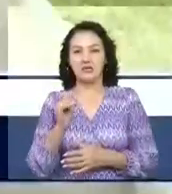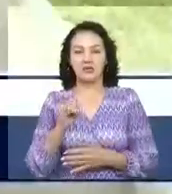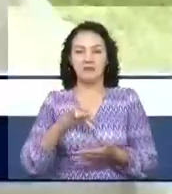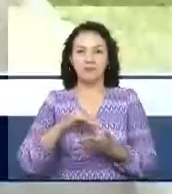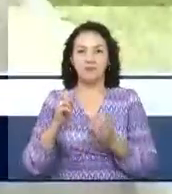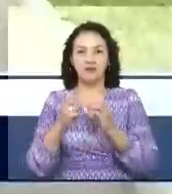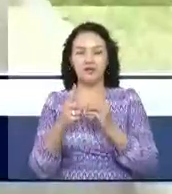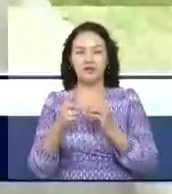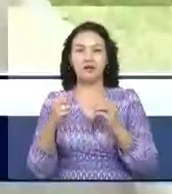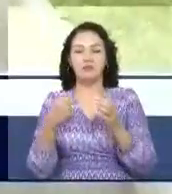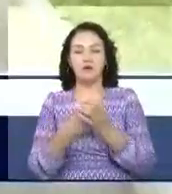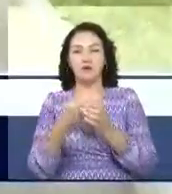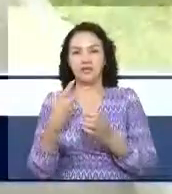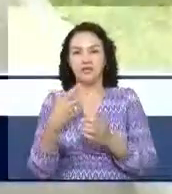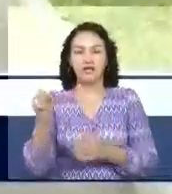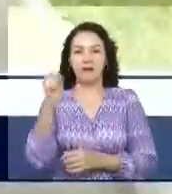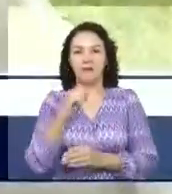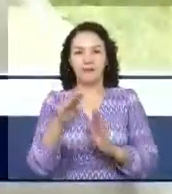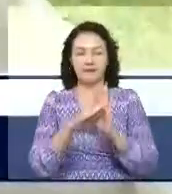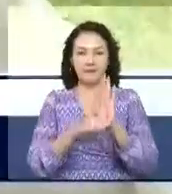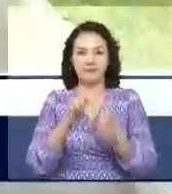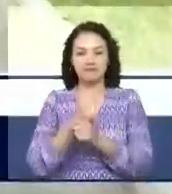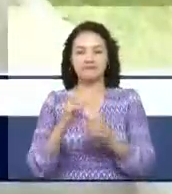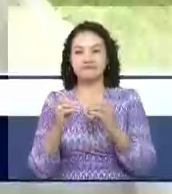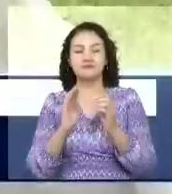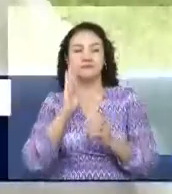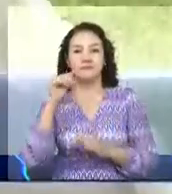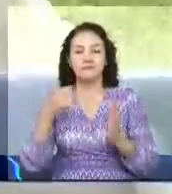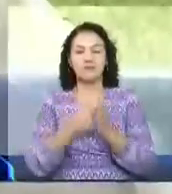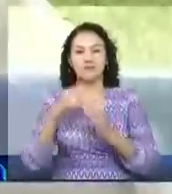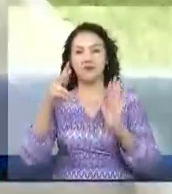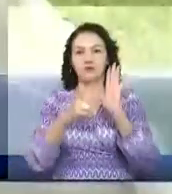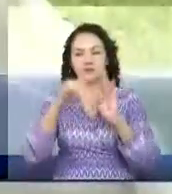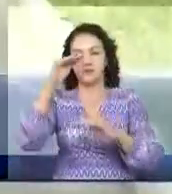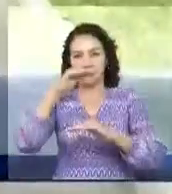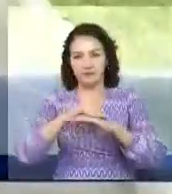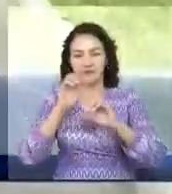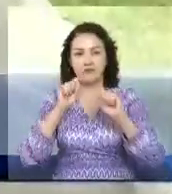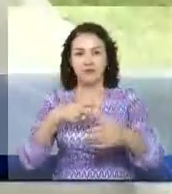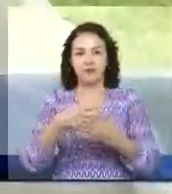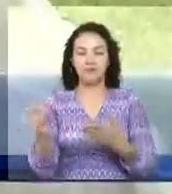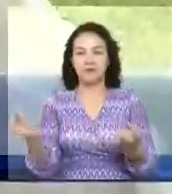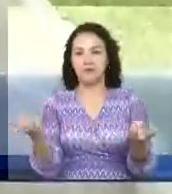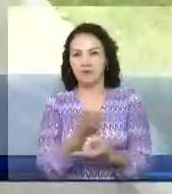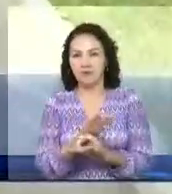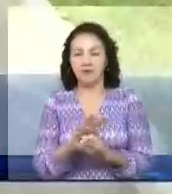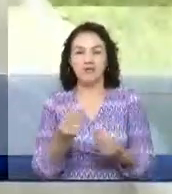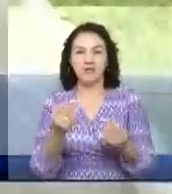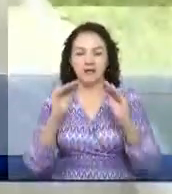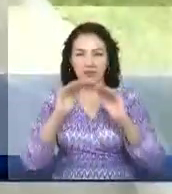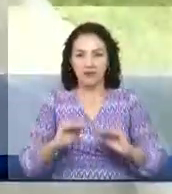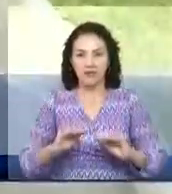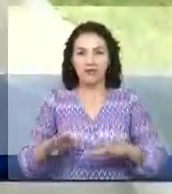с 11 по 13 августа. График работы с 10 утра до 8 вечера. Там можно приобрести все необходимое по ценам